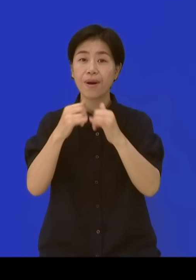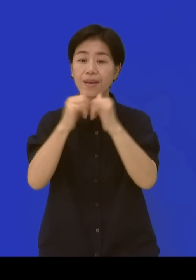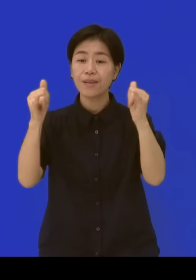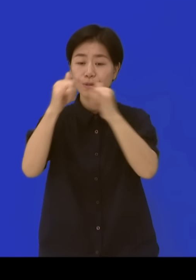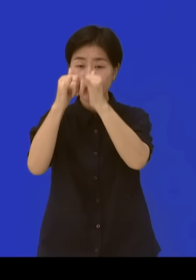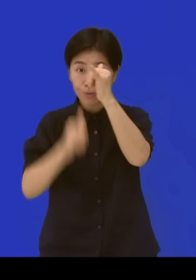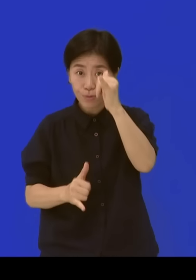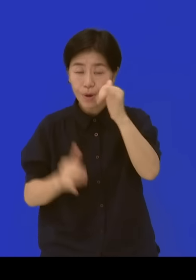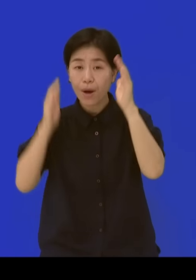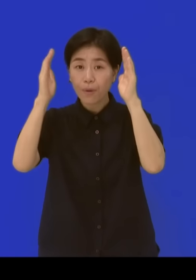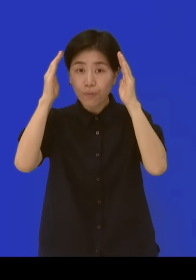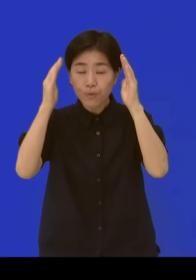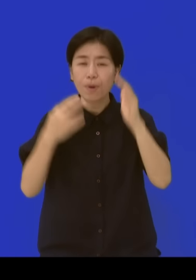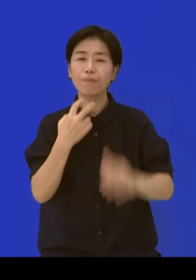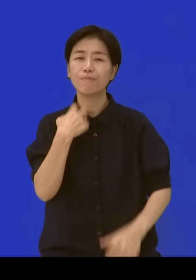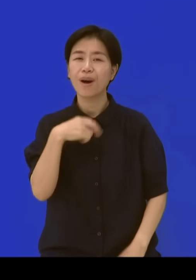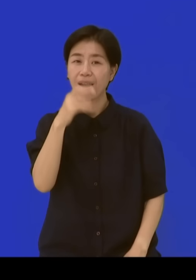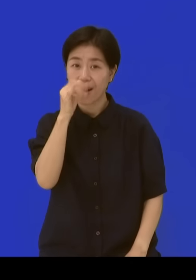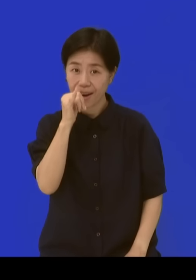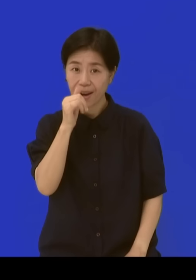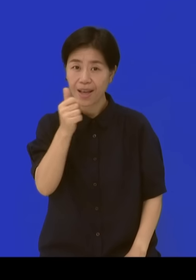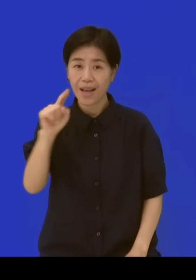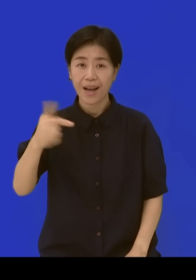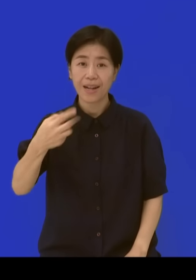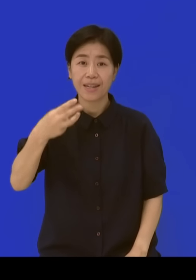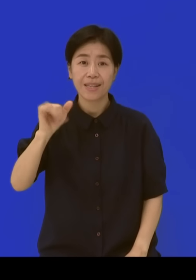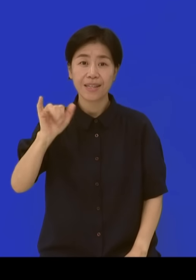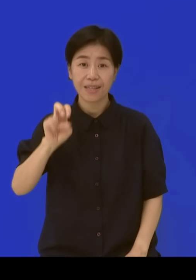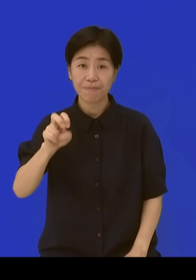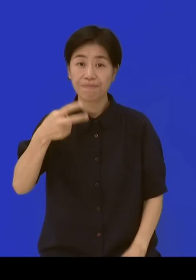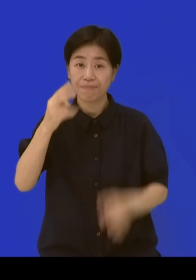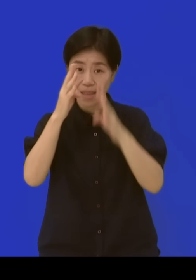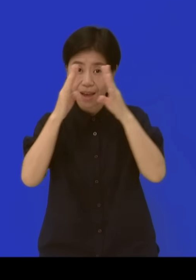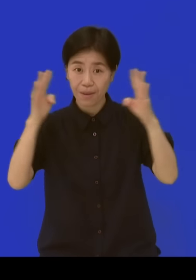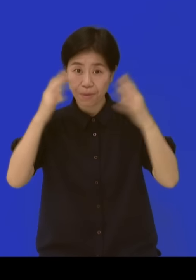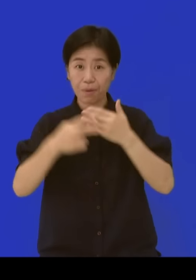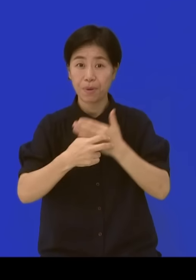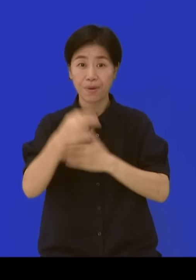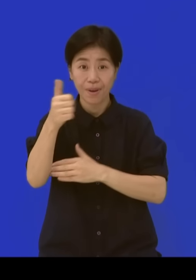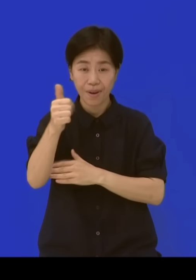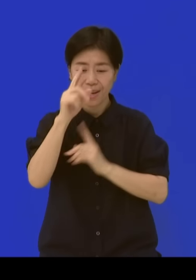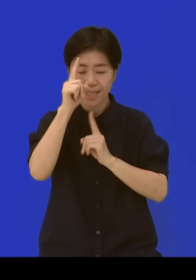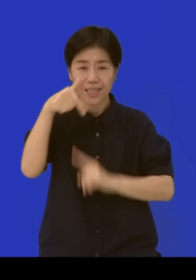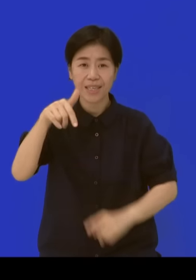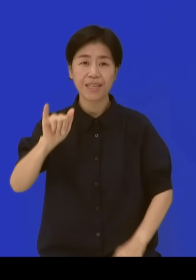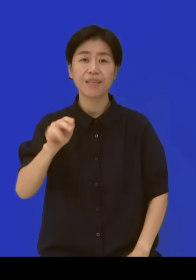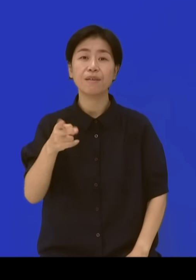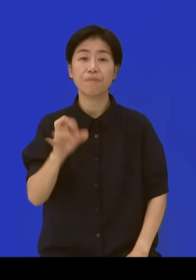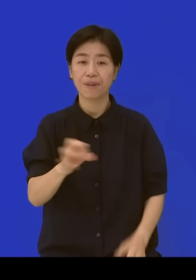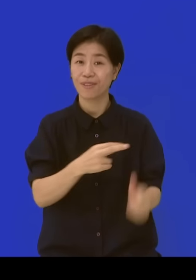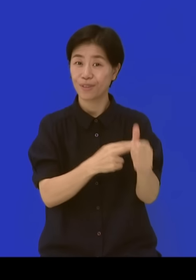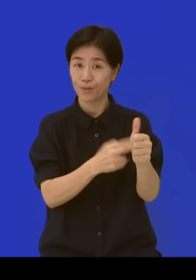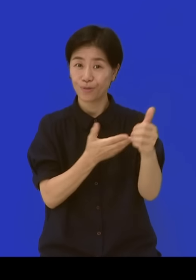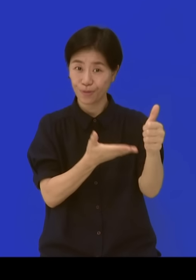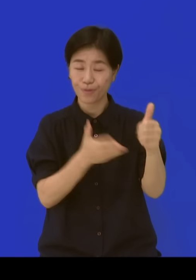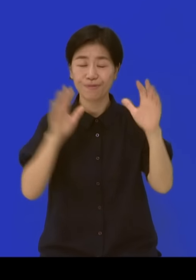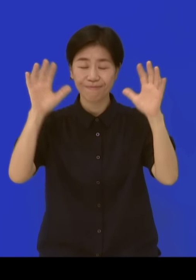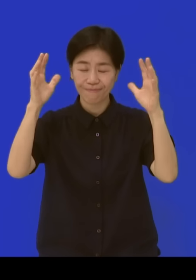인류학을 연구하시는 한림대학교 춘천성심병원의 이기병 교수님을 모시겠습니다. 어서 오세요.